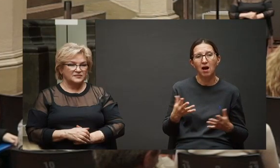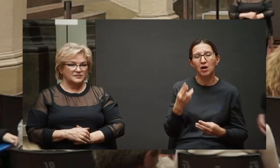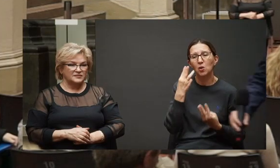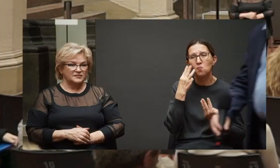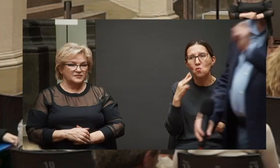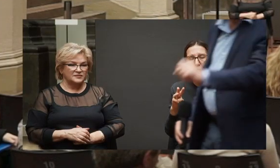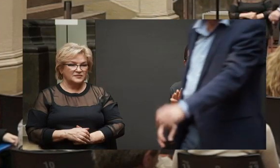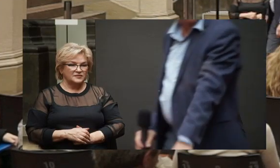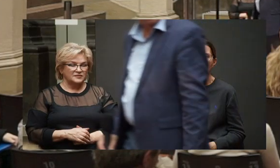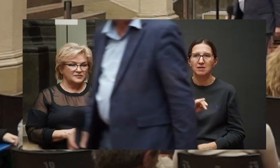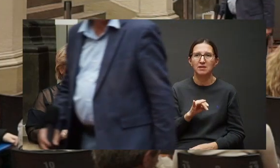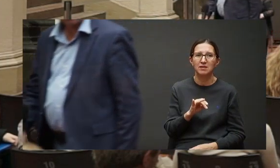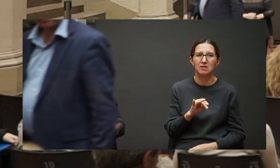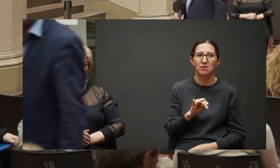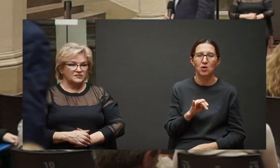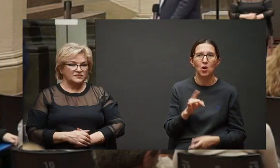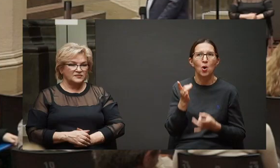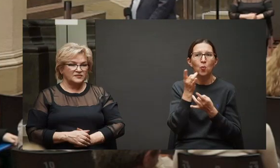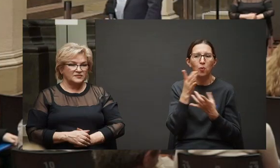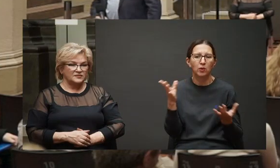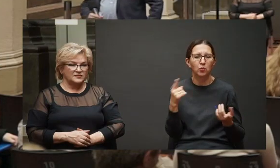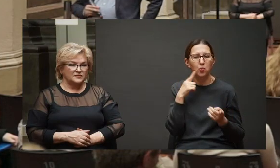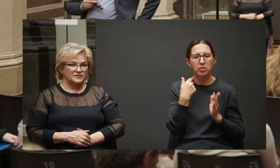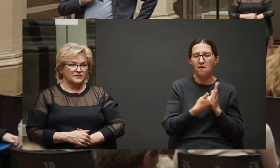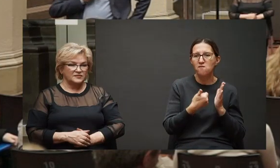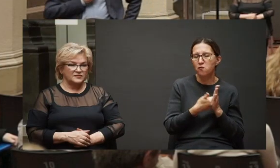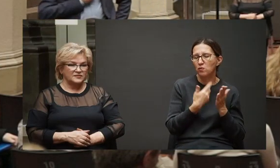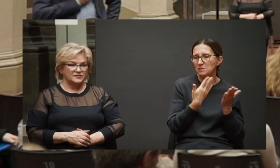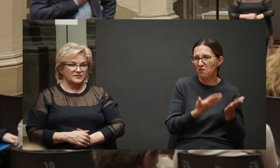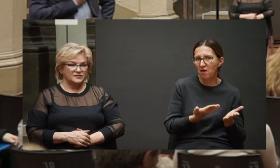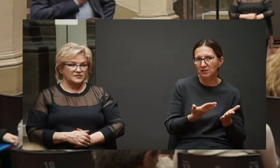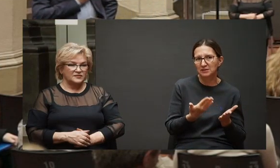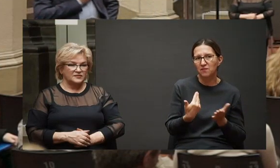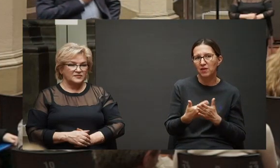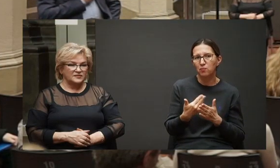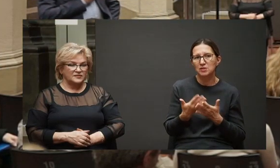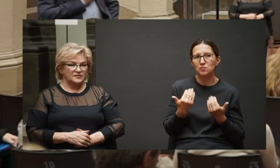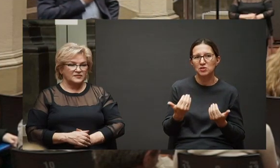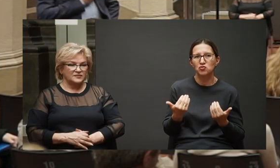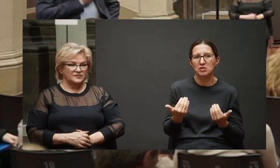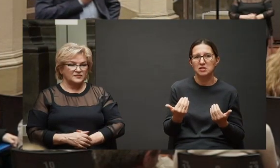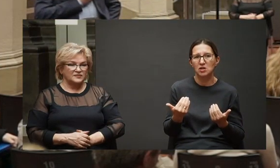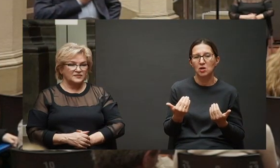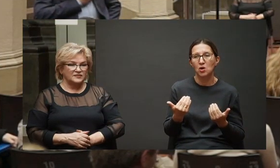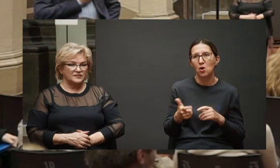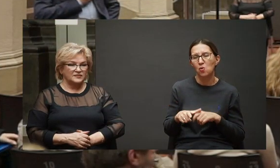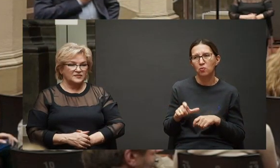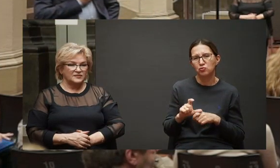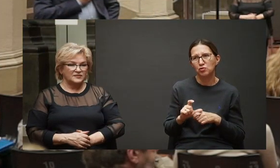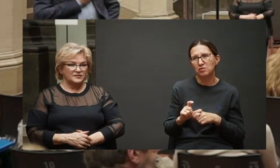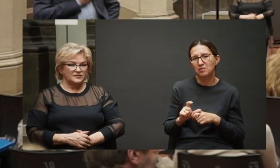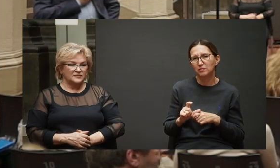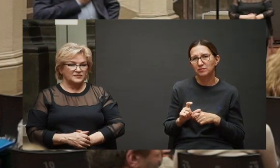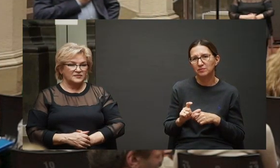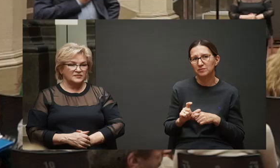и культурно воспевается, допустим, сейчас очень